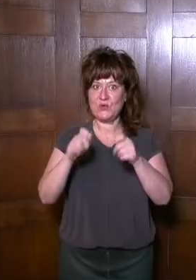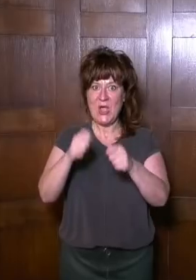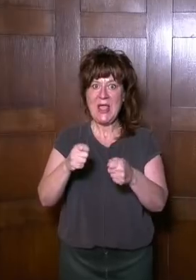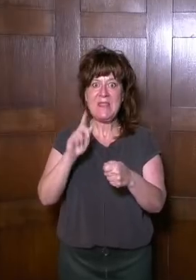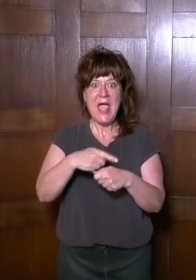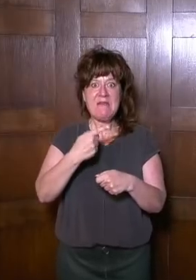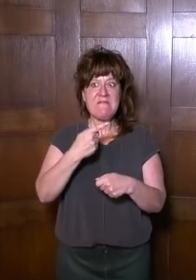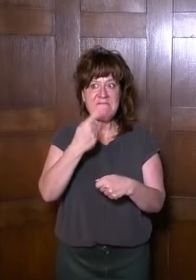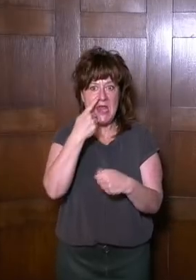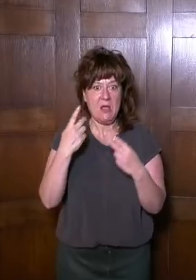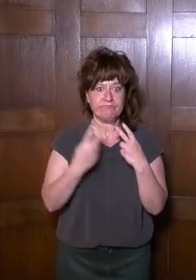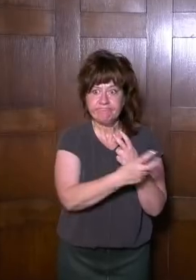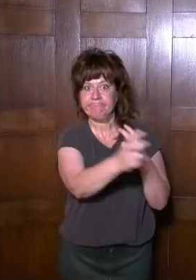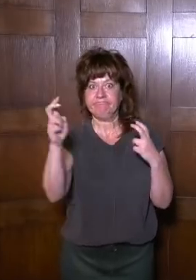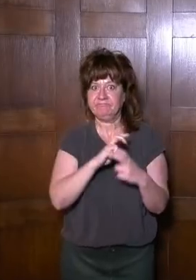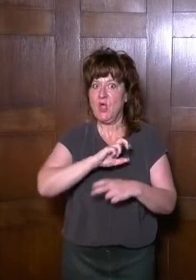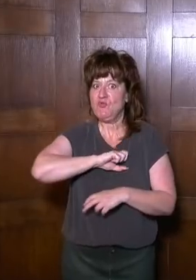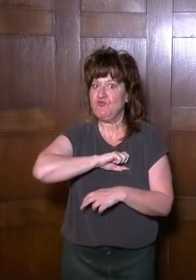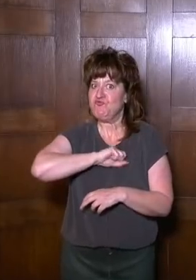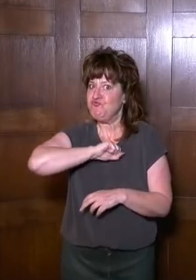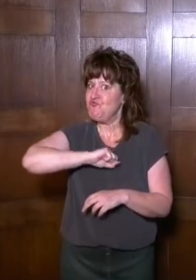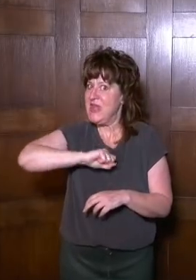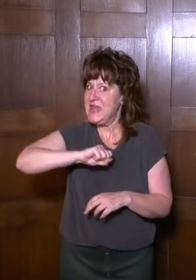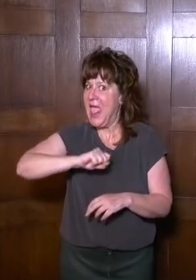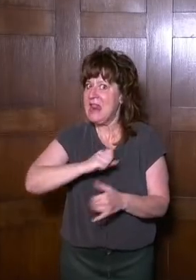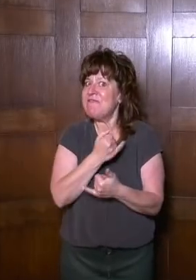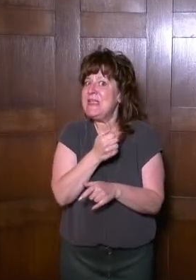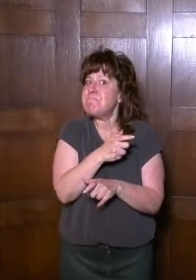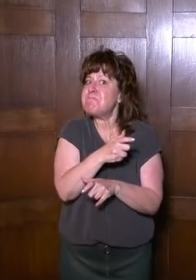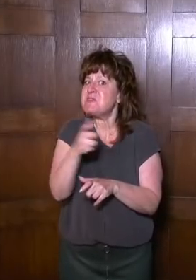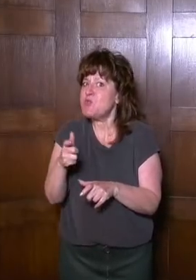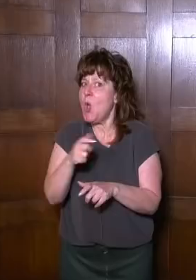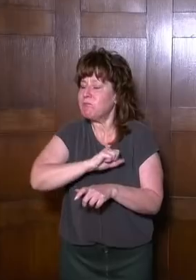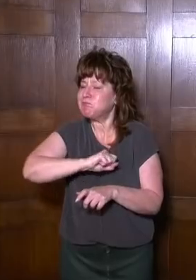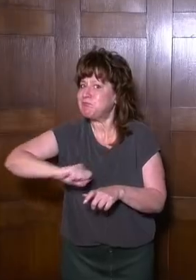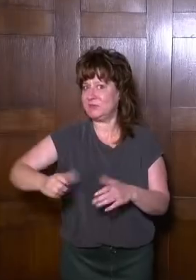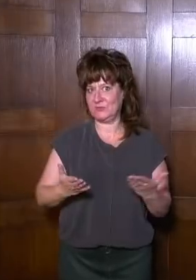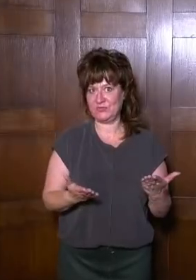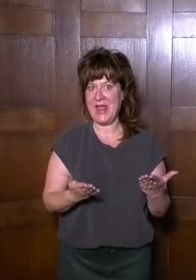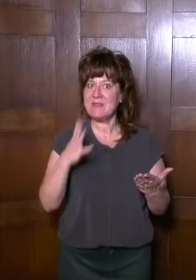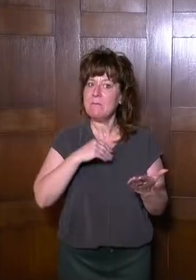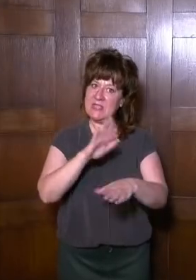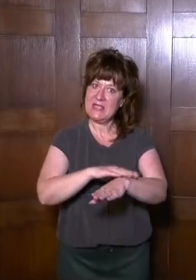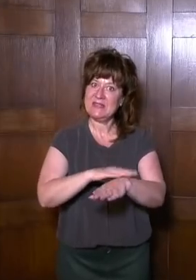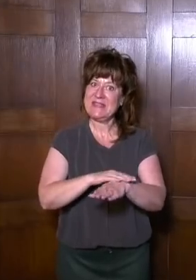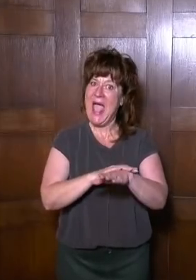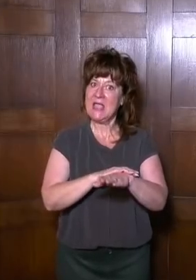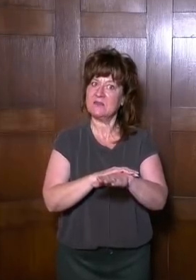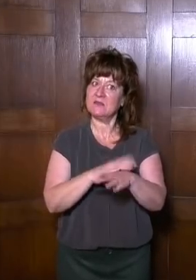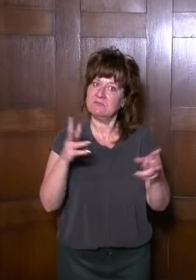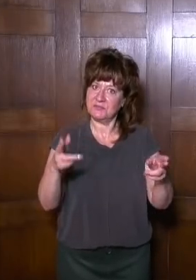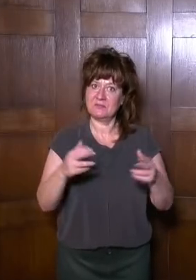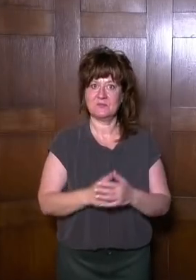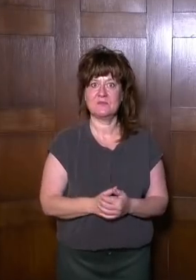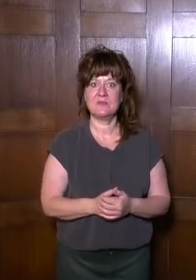Pistole geschossen kommen, damit wir halbwegs auch ungefähr jedenfalls unser Zeitbudget halten können. Ich habe